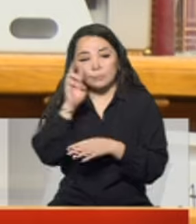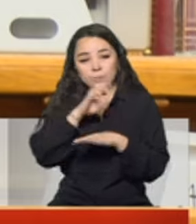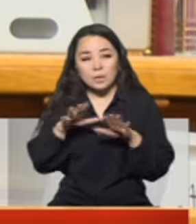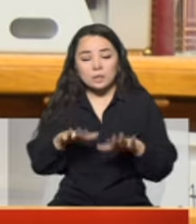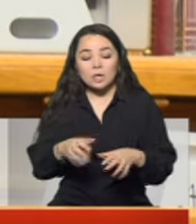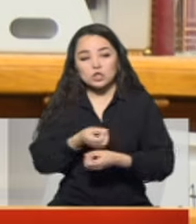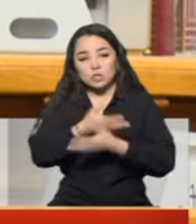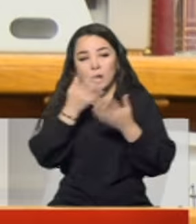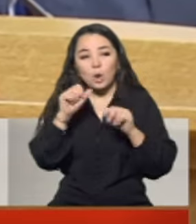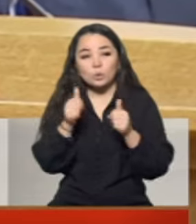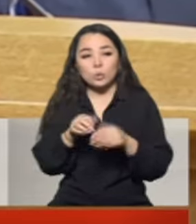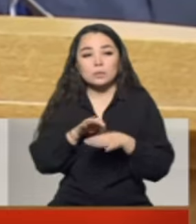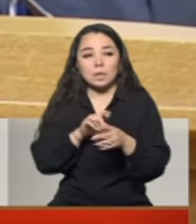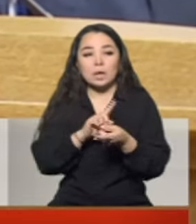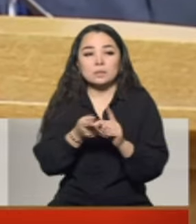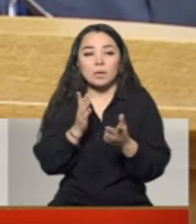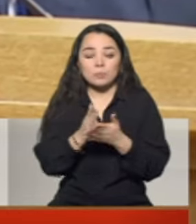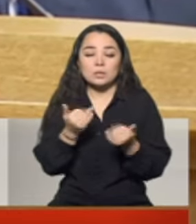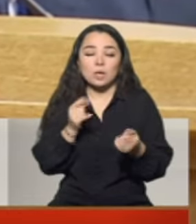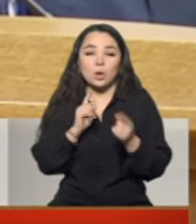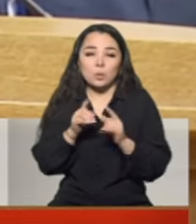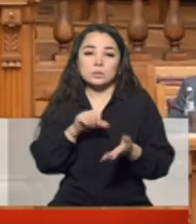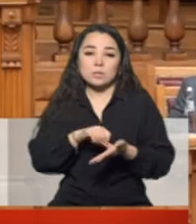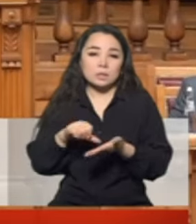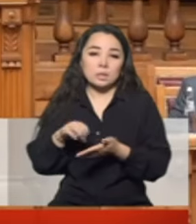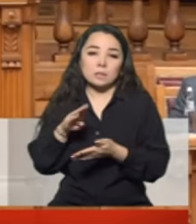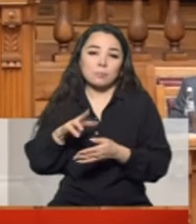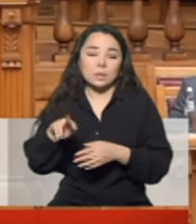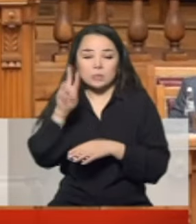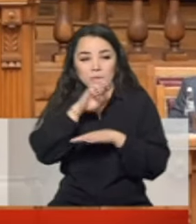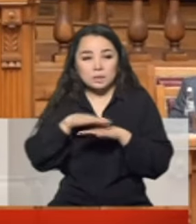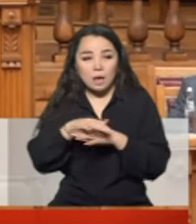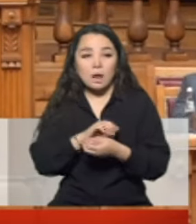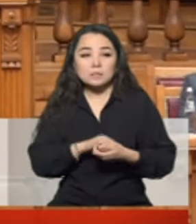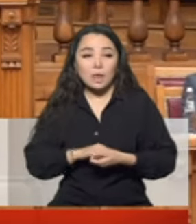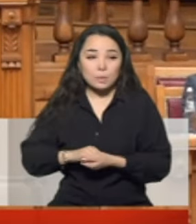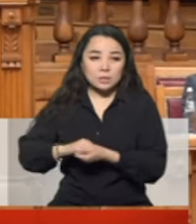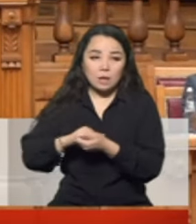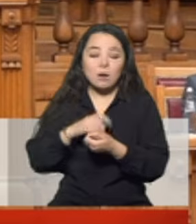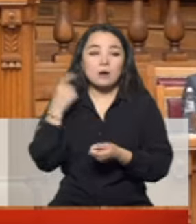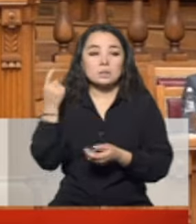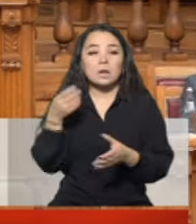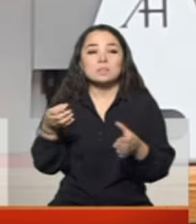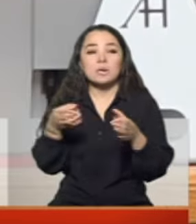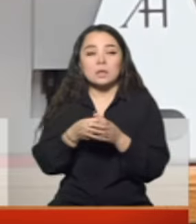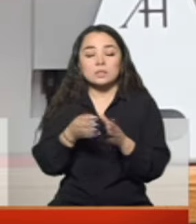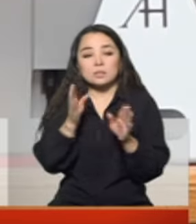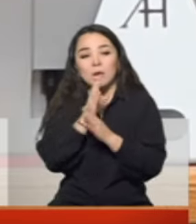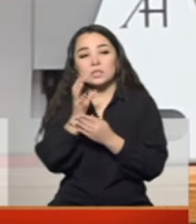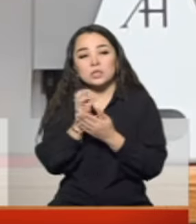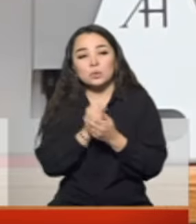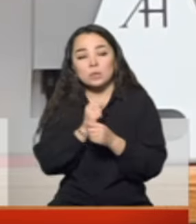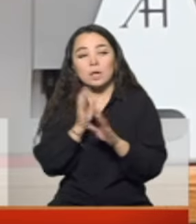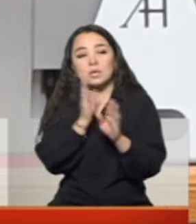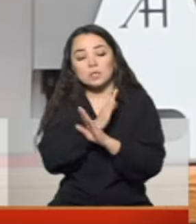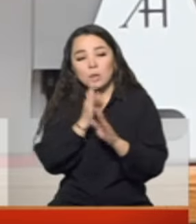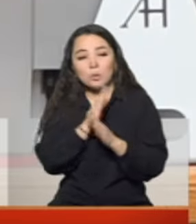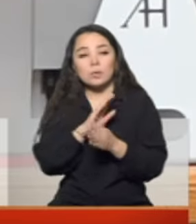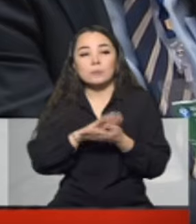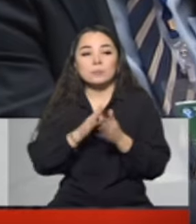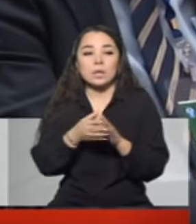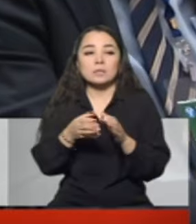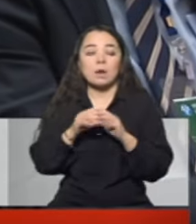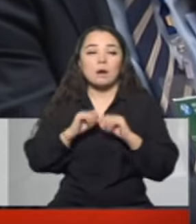жарқын көрінісіне айналды. Отырыс барысында қатысушылар ТМД парламентаралық ассамблеясының аграрлық саясат, табиғи ресурстар және экология жөніндегі